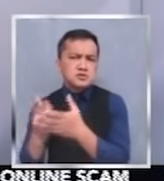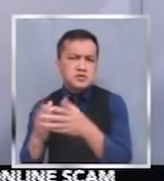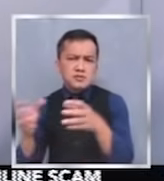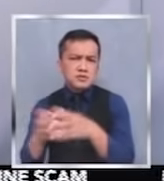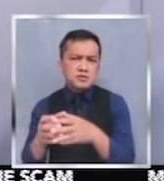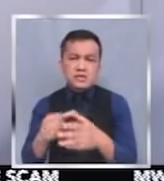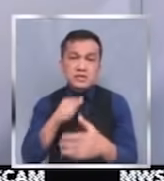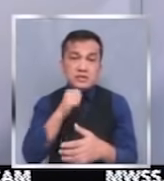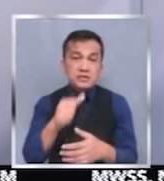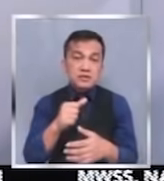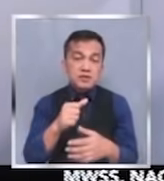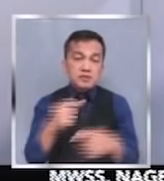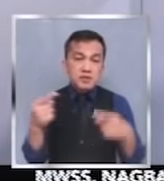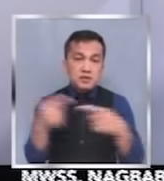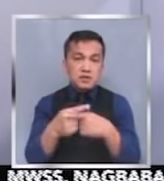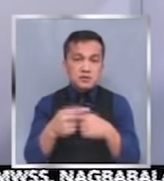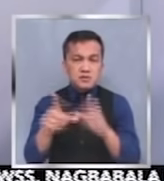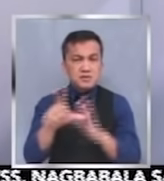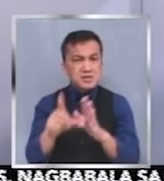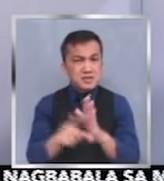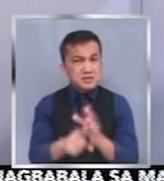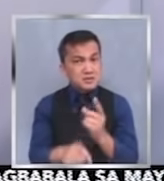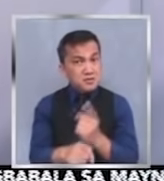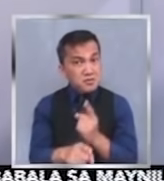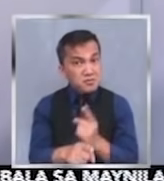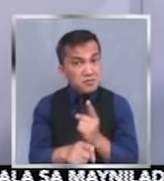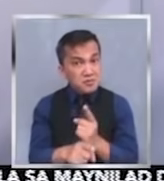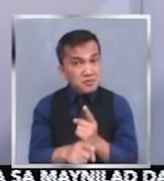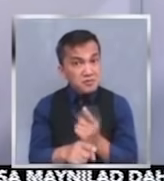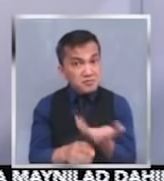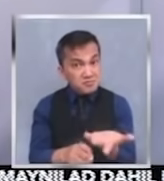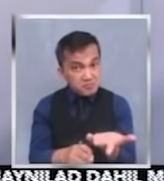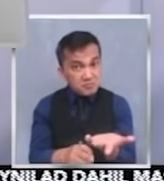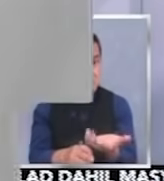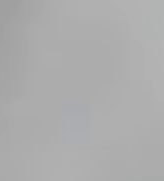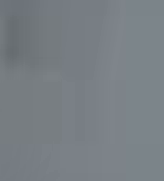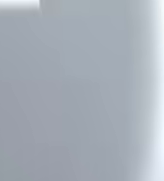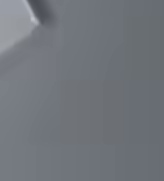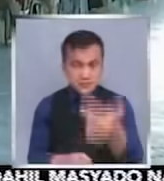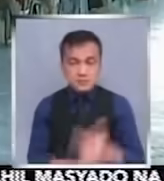batas, itama ba daw ito? Nakatutok si Sandra Aguinaldo.